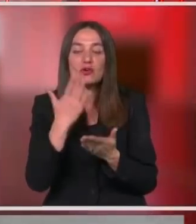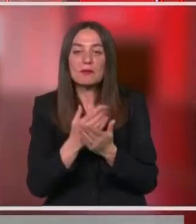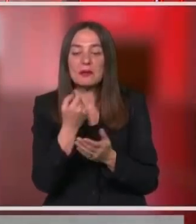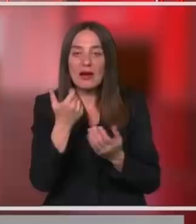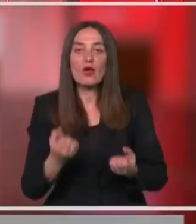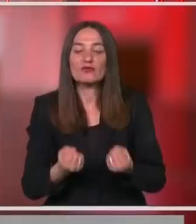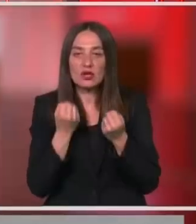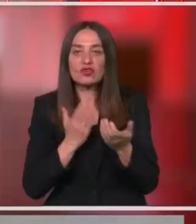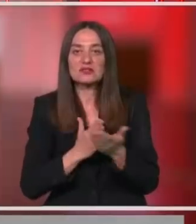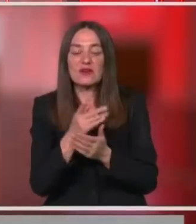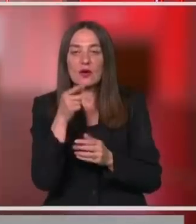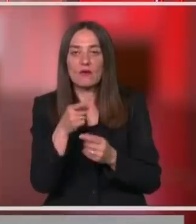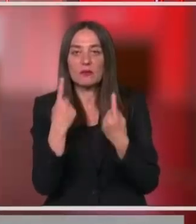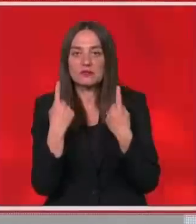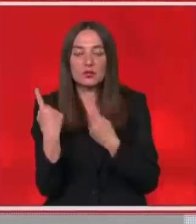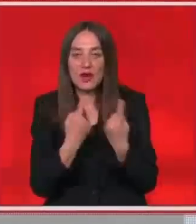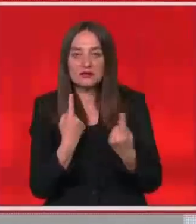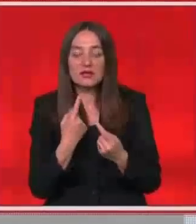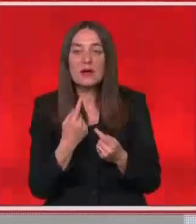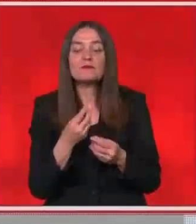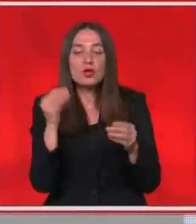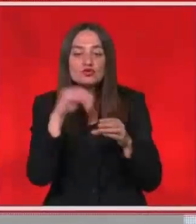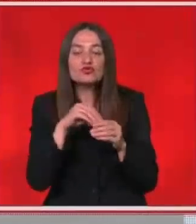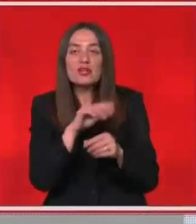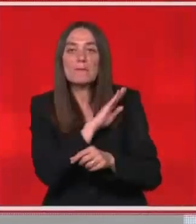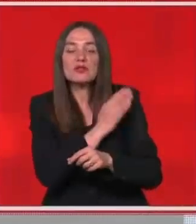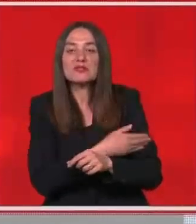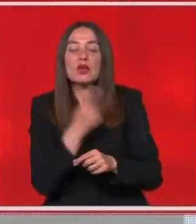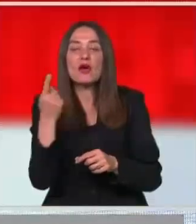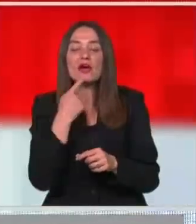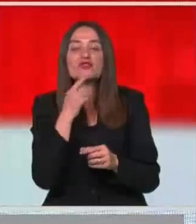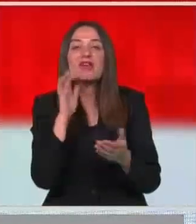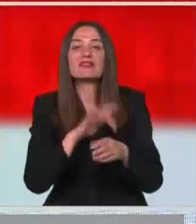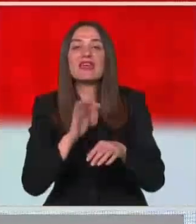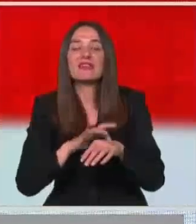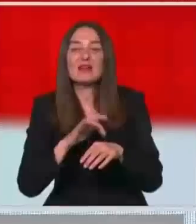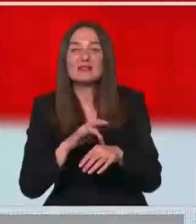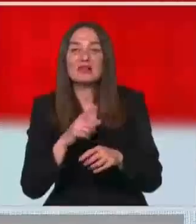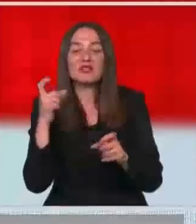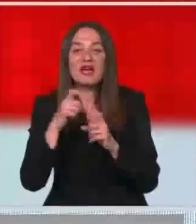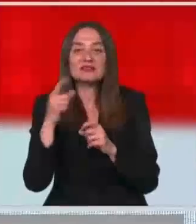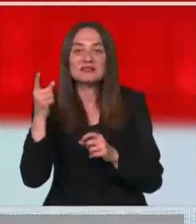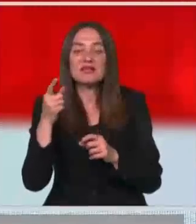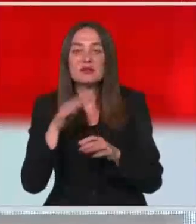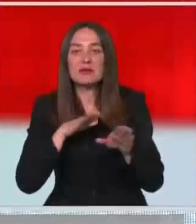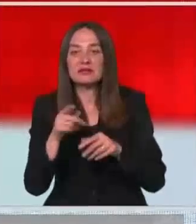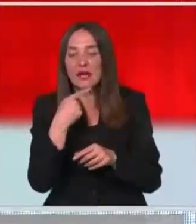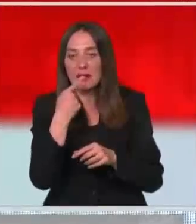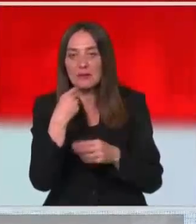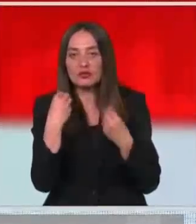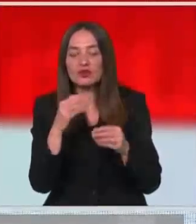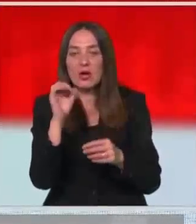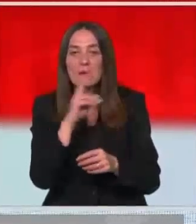teže ostvarivo u ovoj poziciji. Suština je potencijala. Slavko je rekao digitalizacija. Siniša je pričao o tome da